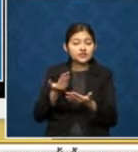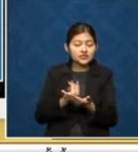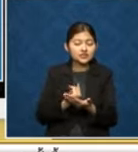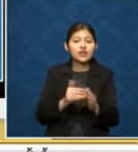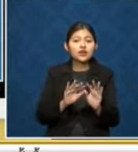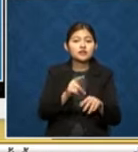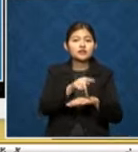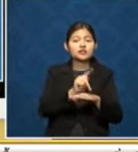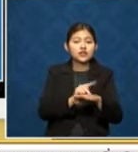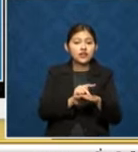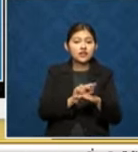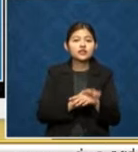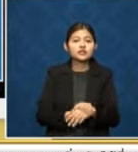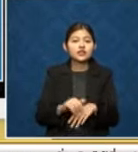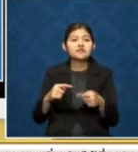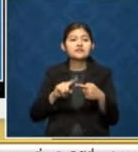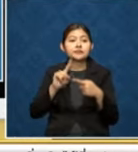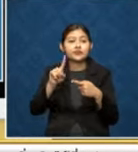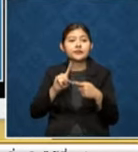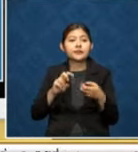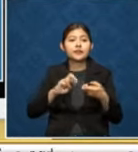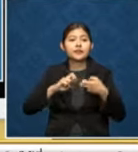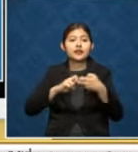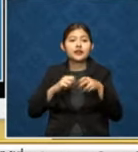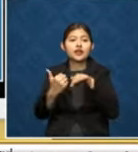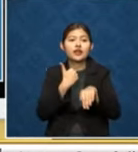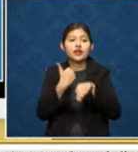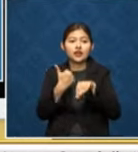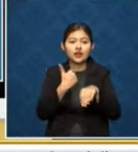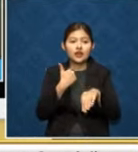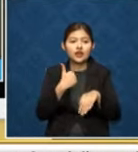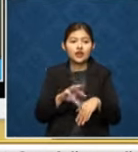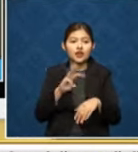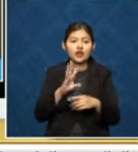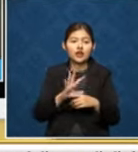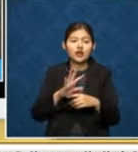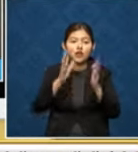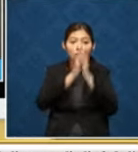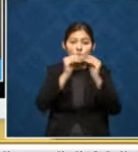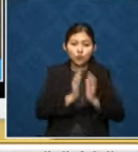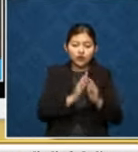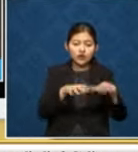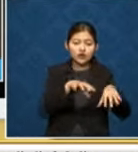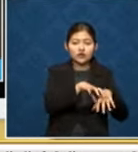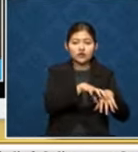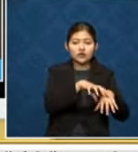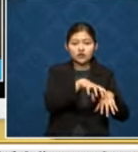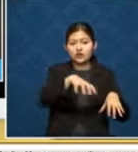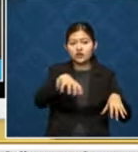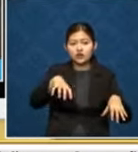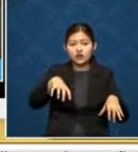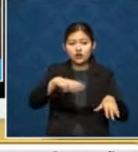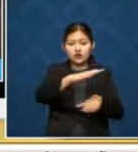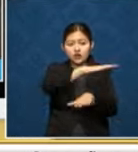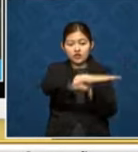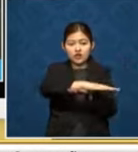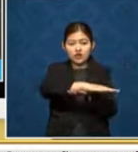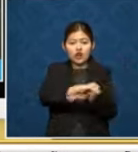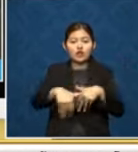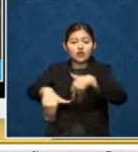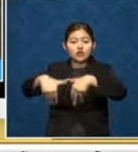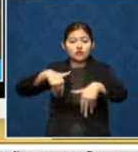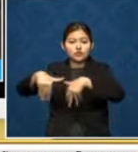กี่ยวกับปัญหาการจราจรบริเวณสี่แยกวัดโหนดตำบลโพทองอำเภอท่าศาลาจุดดังกล่าวเป็นพื้นที่ชุมช